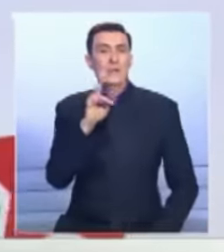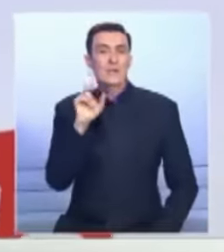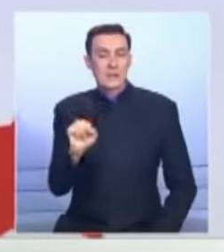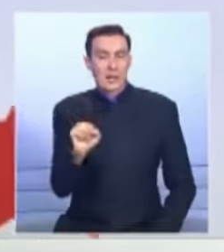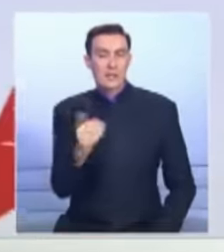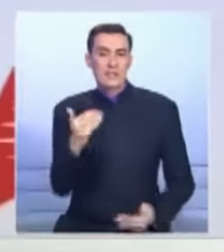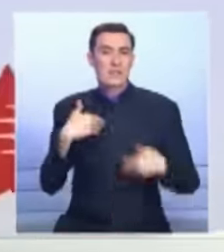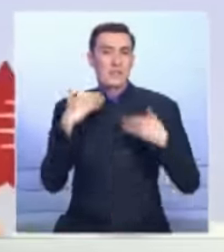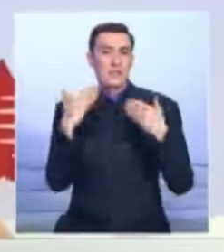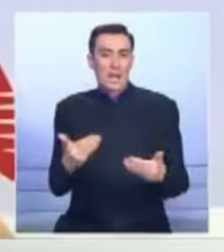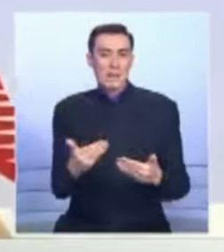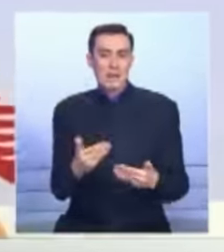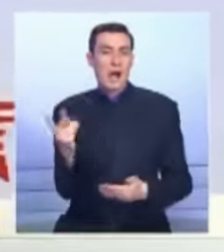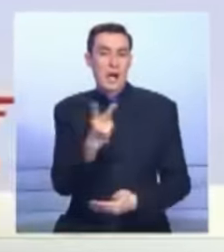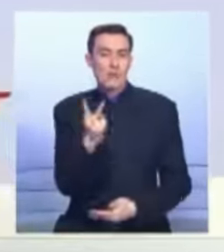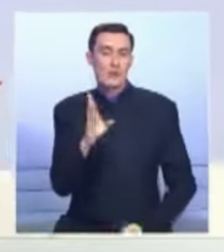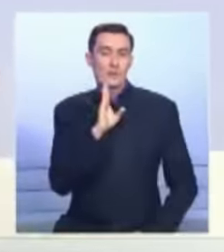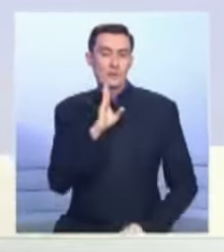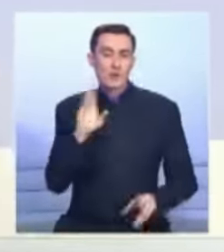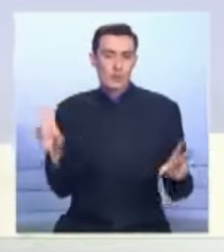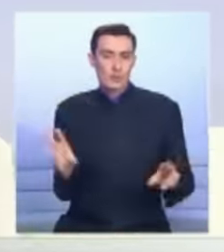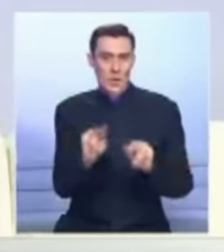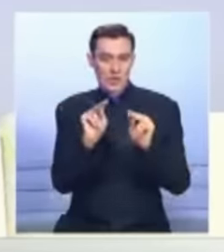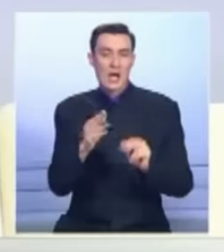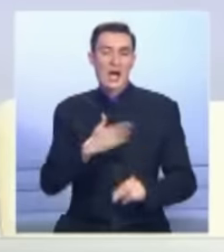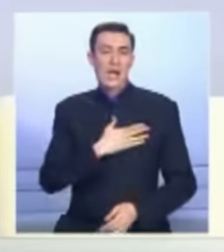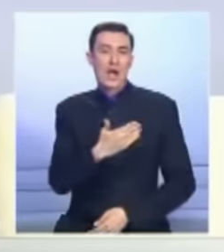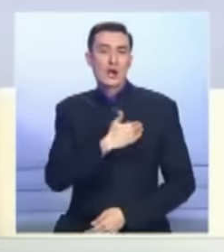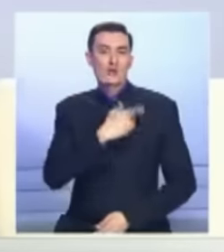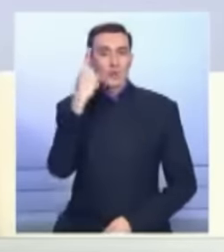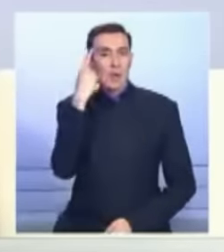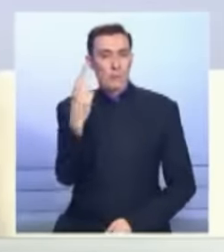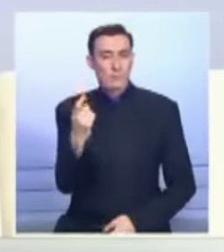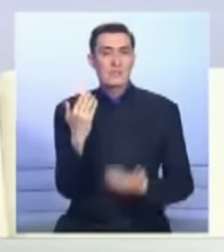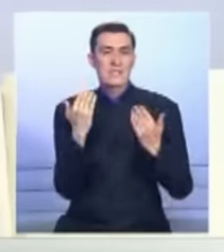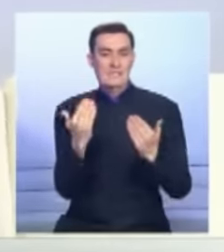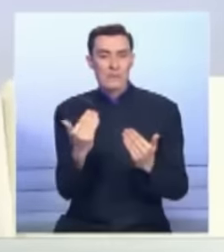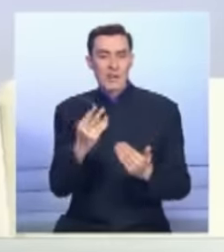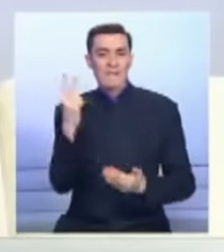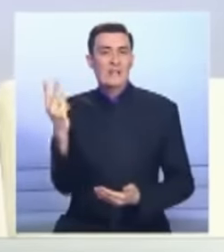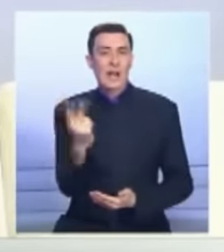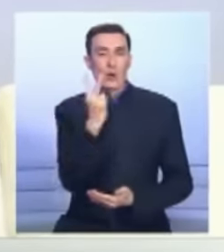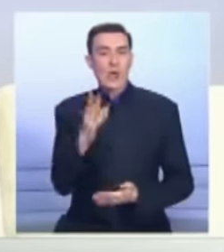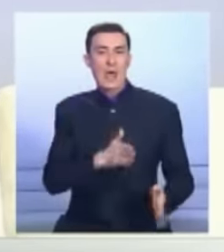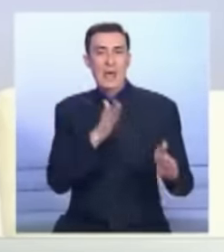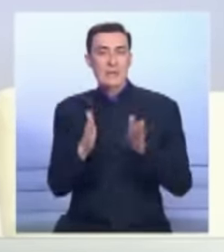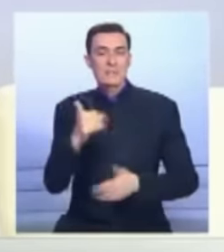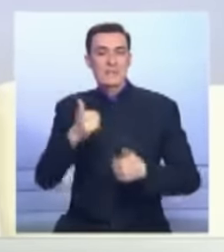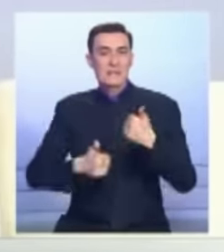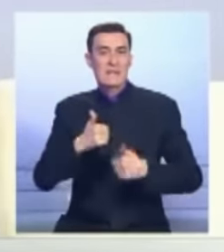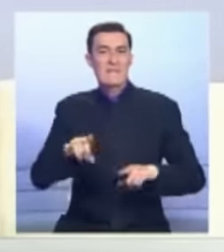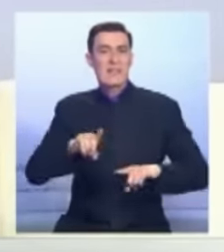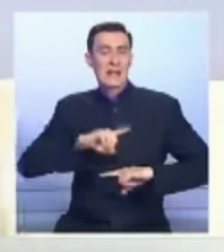Давайте пожелаем обоим нашим девушкам удачи. А я хочу напомнить, что сегодня второй этап состязания финалисток. Свободное